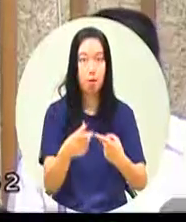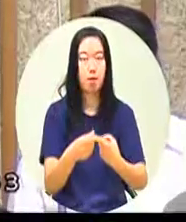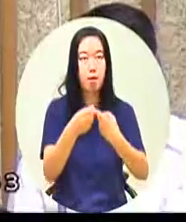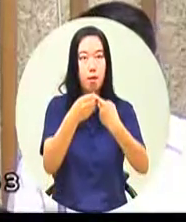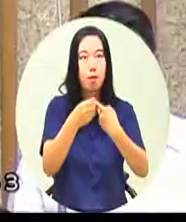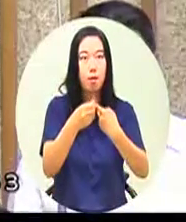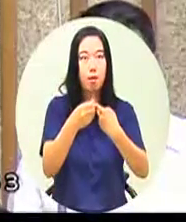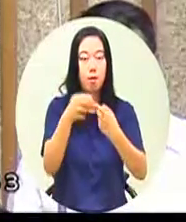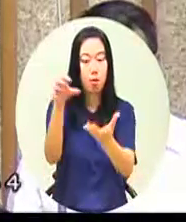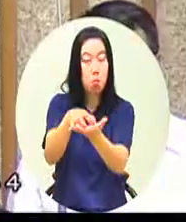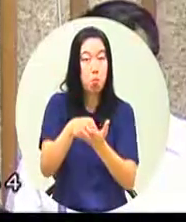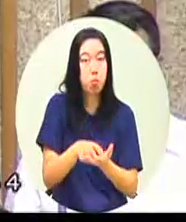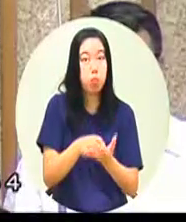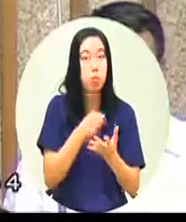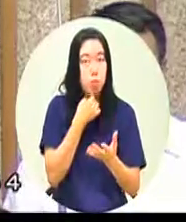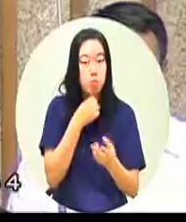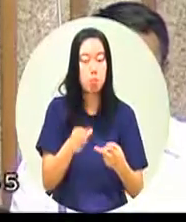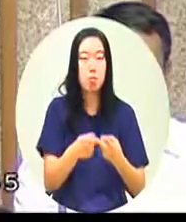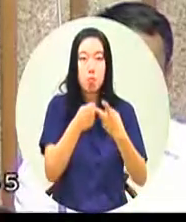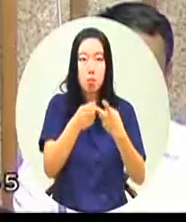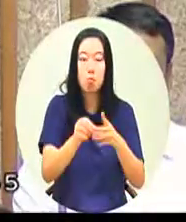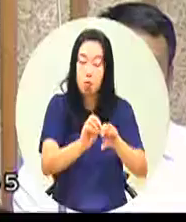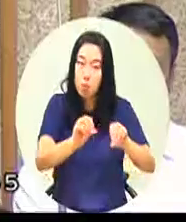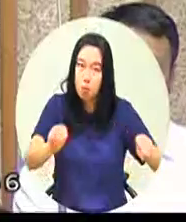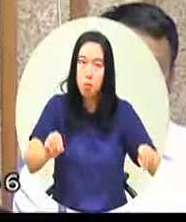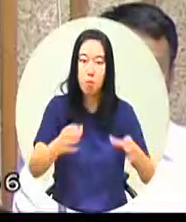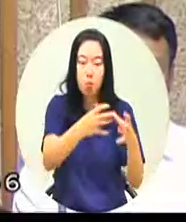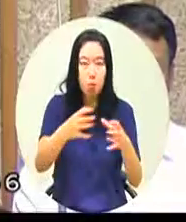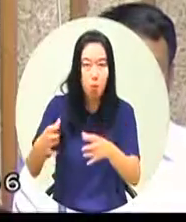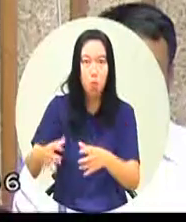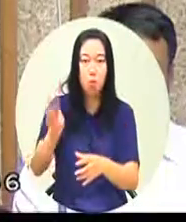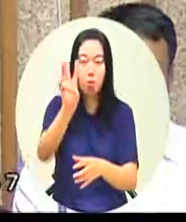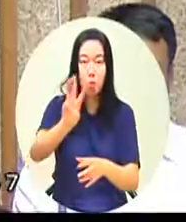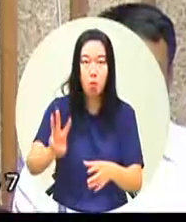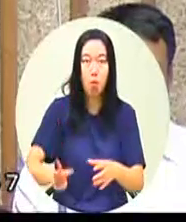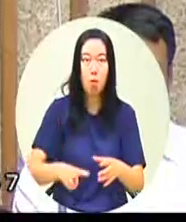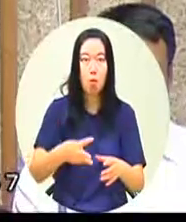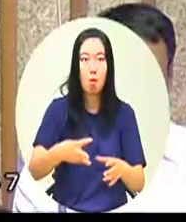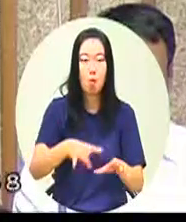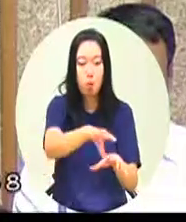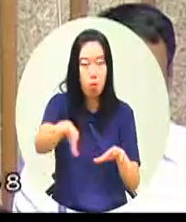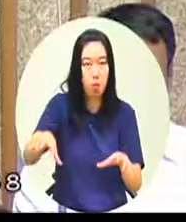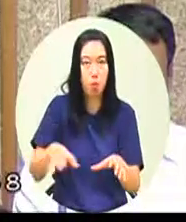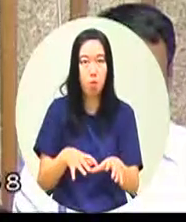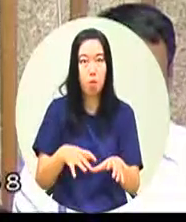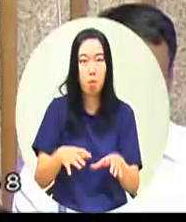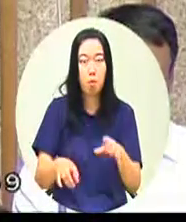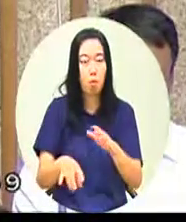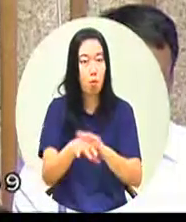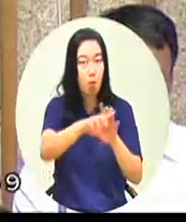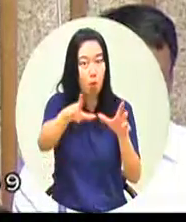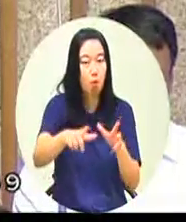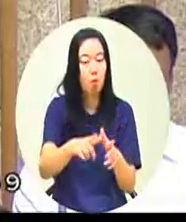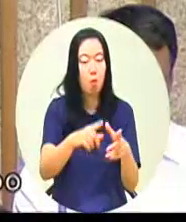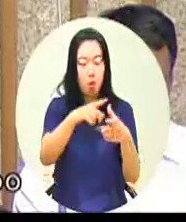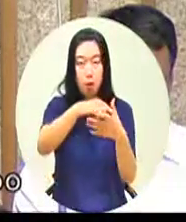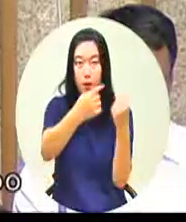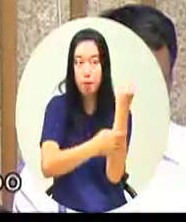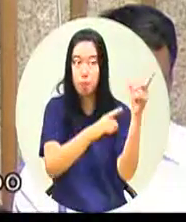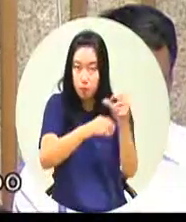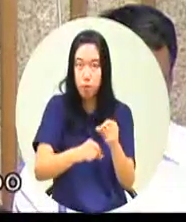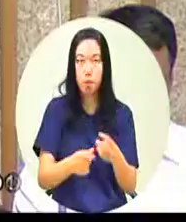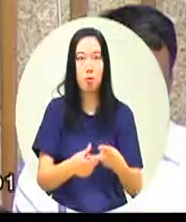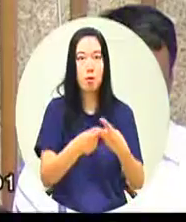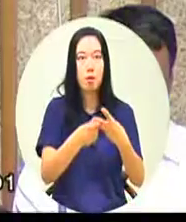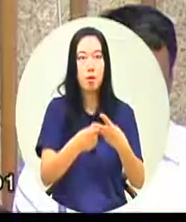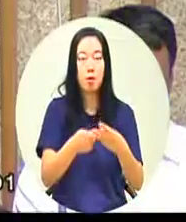有养殖登记证；第二个，它的土地设施水源必须是要合法使用的；第三个，它